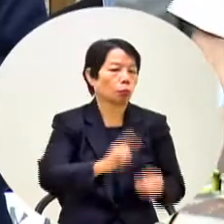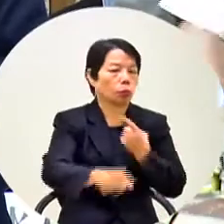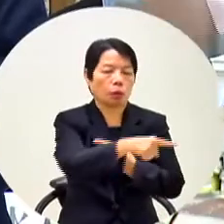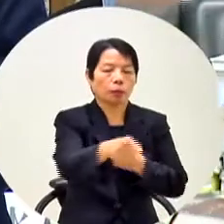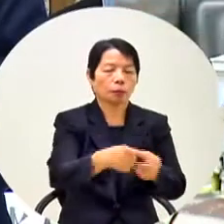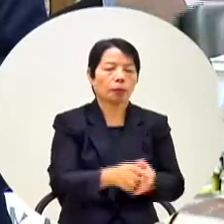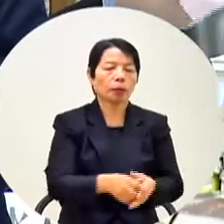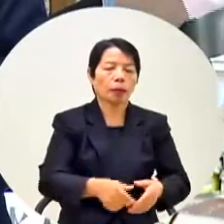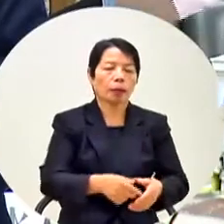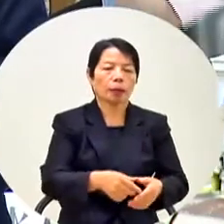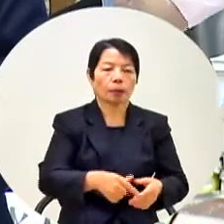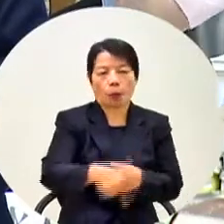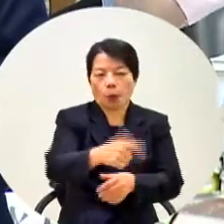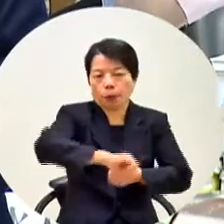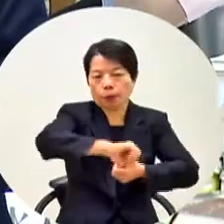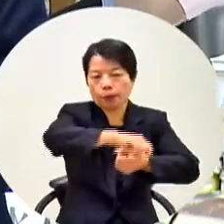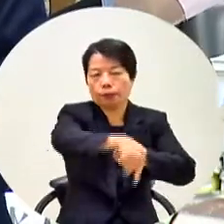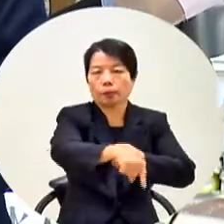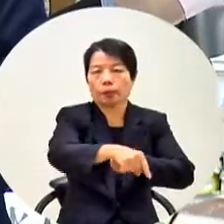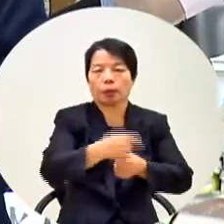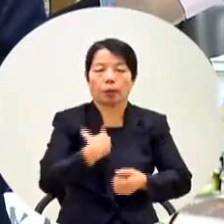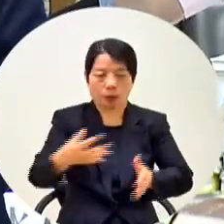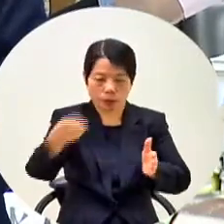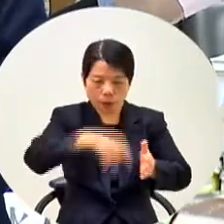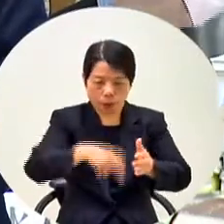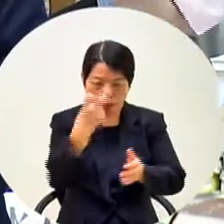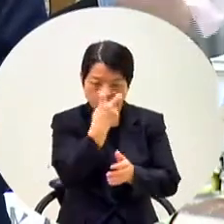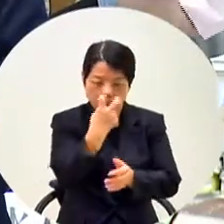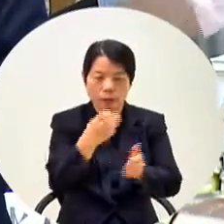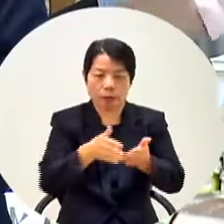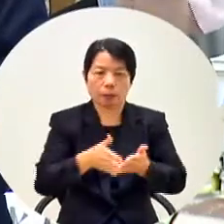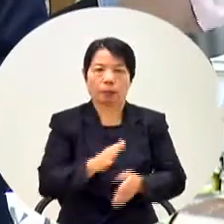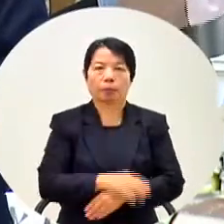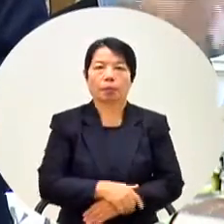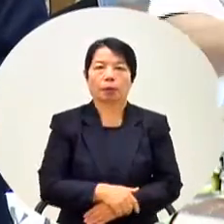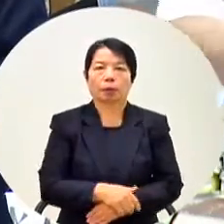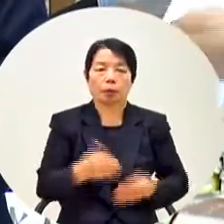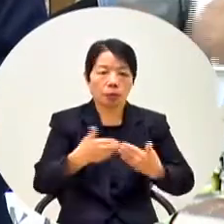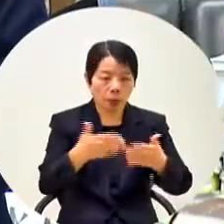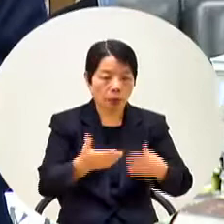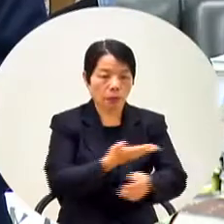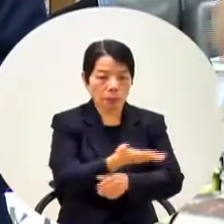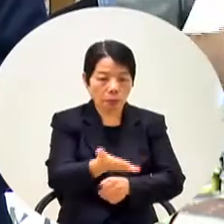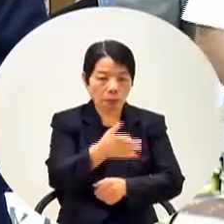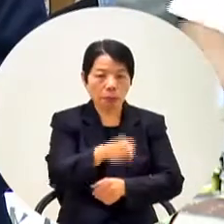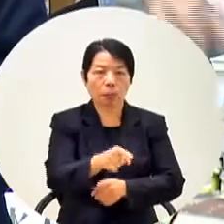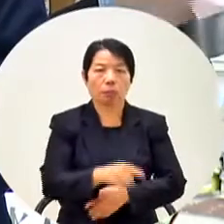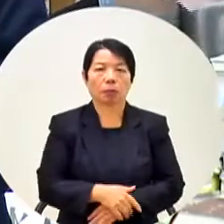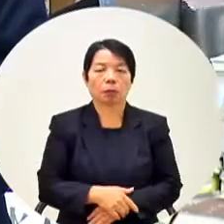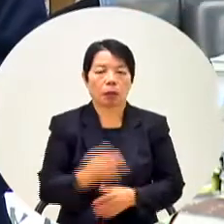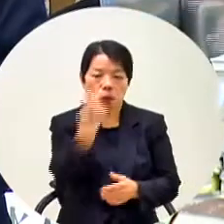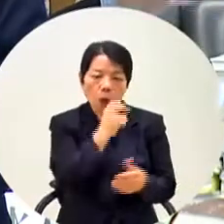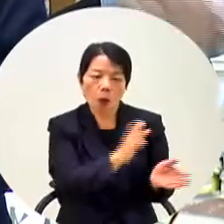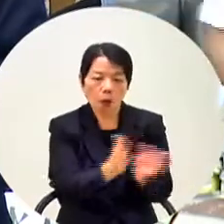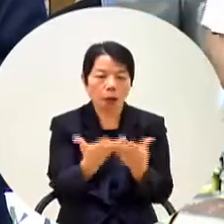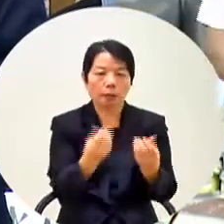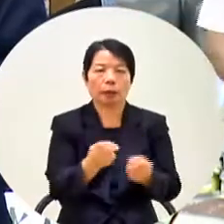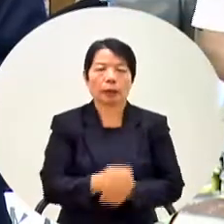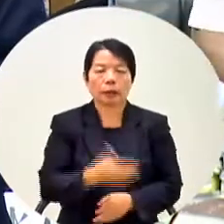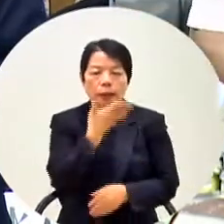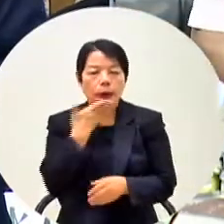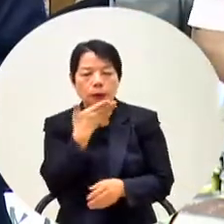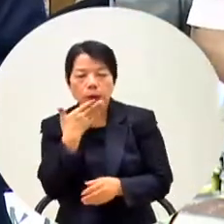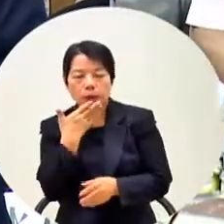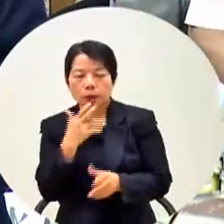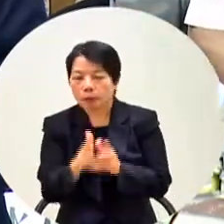哦，咱是要甲你纳管，哦，无爱乎你搁做无人管理私底下的地下工